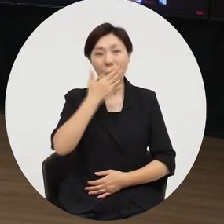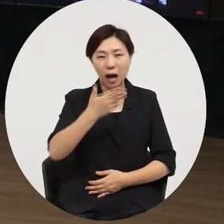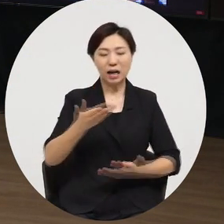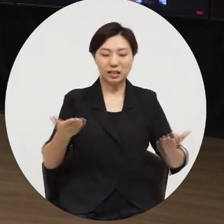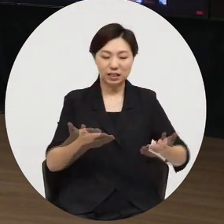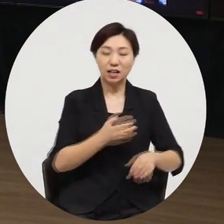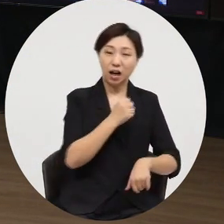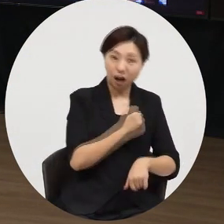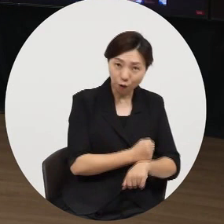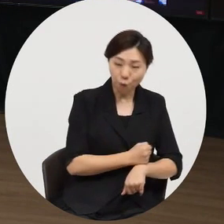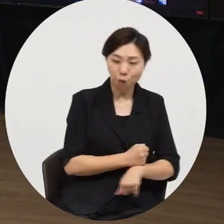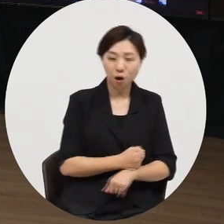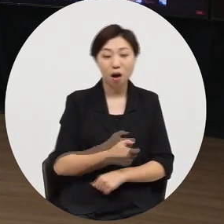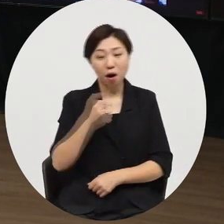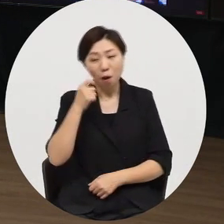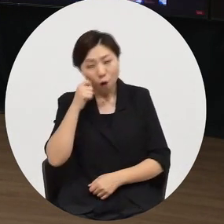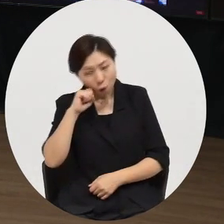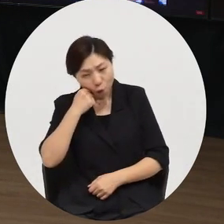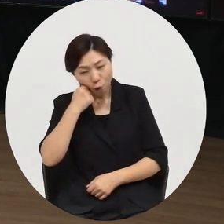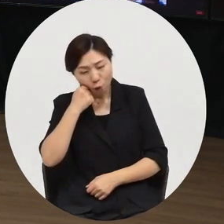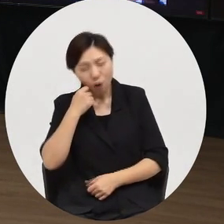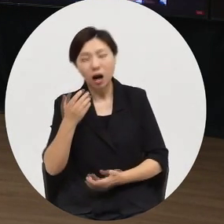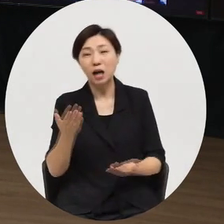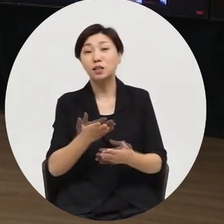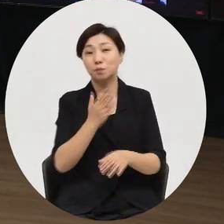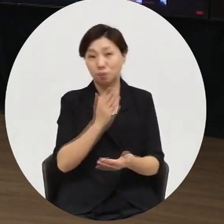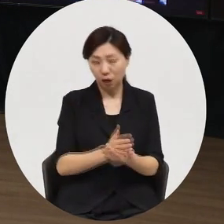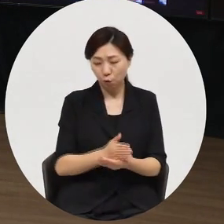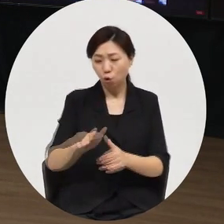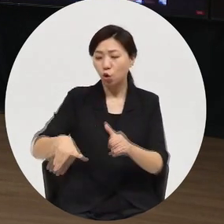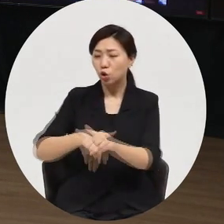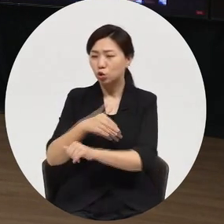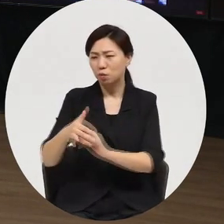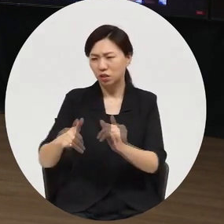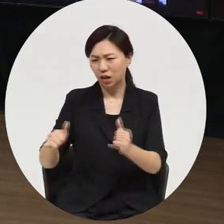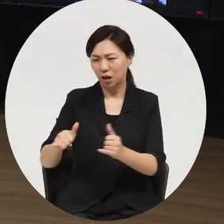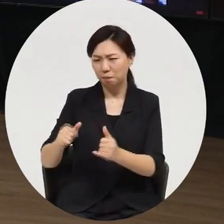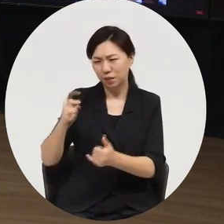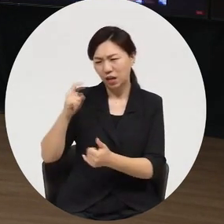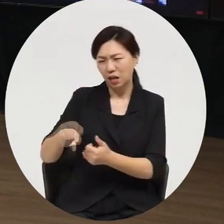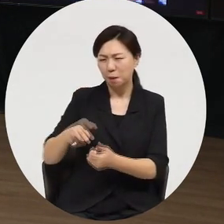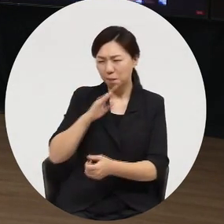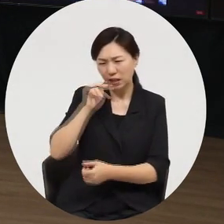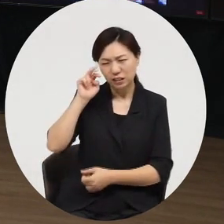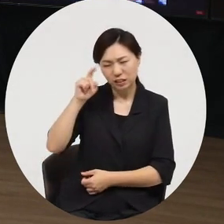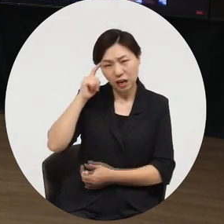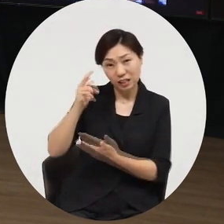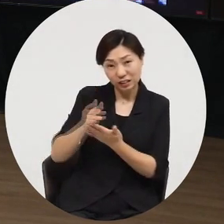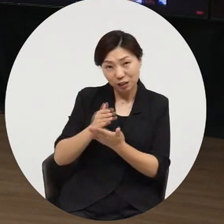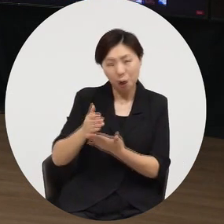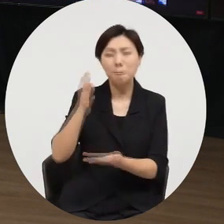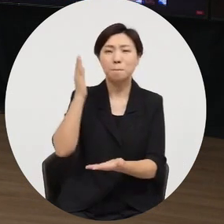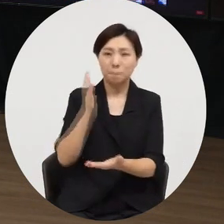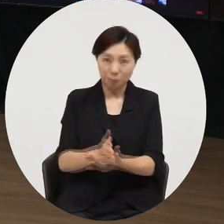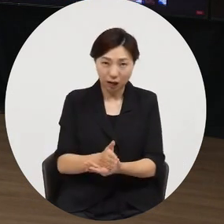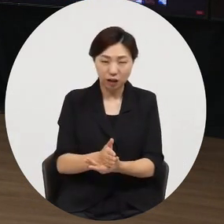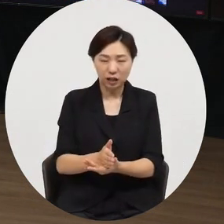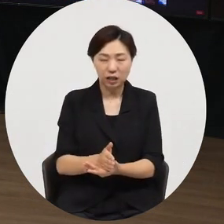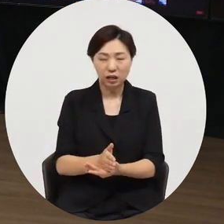하고 못하는 거 못하고 옆에 있는 사람 너무 시비하거나 그런 생각 안 하는 것이 내가